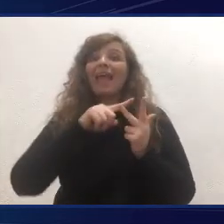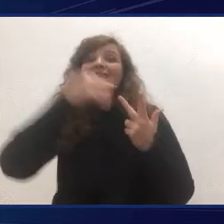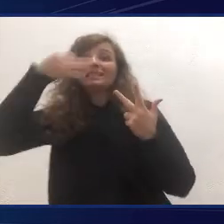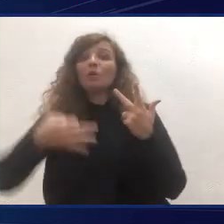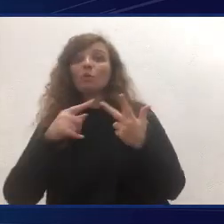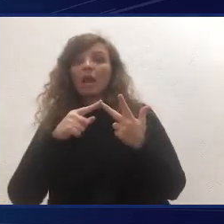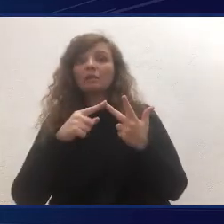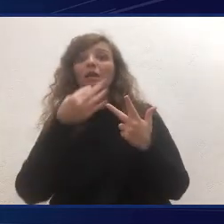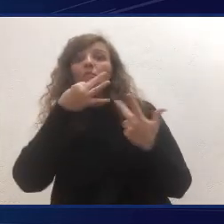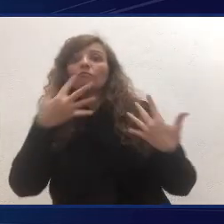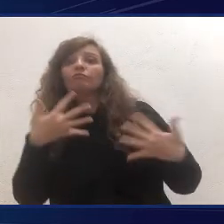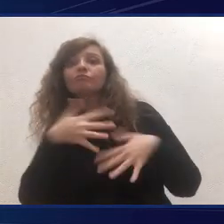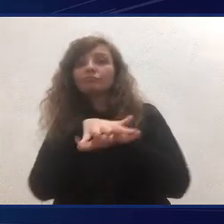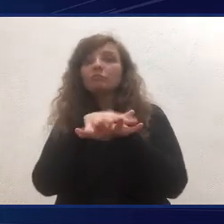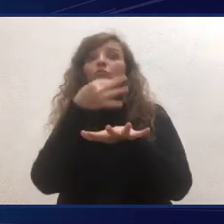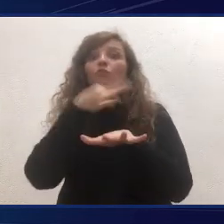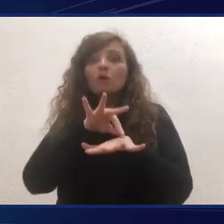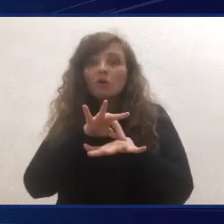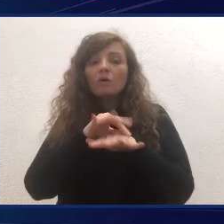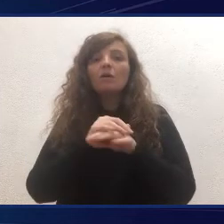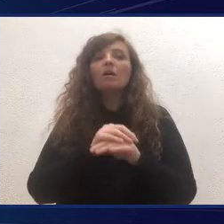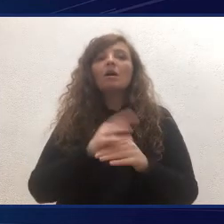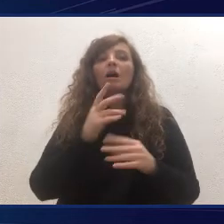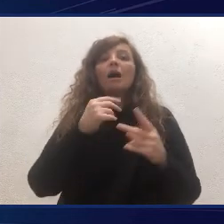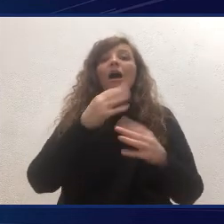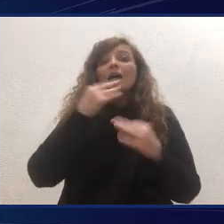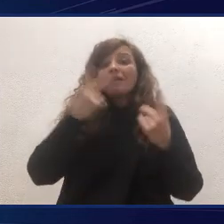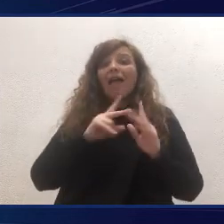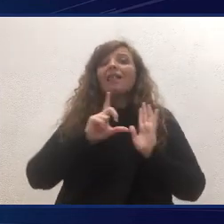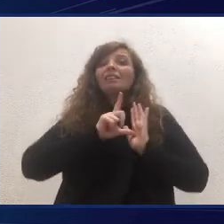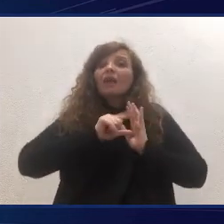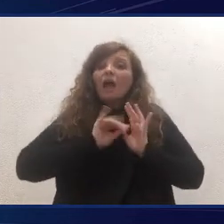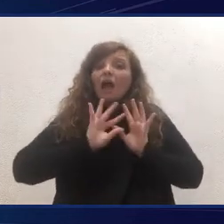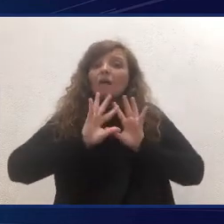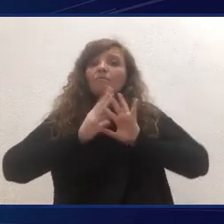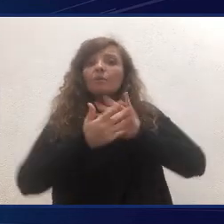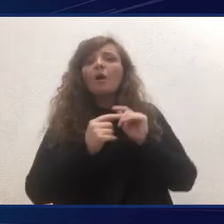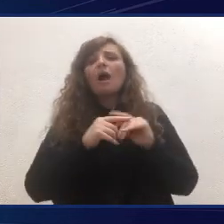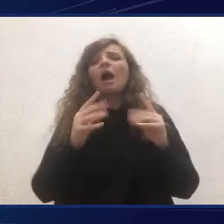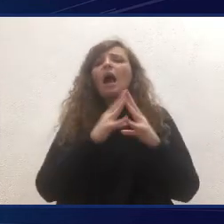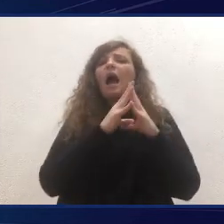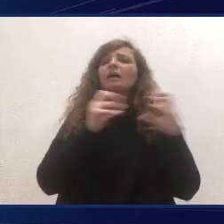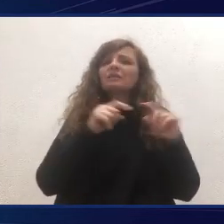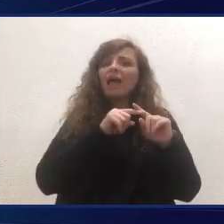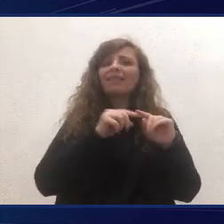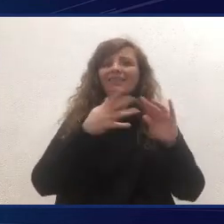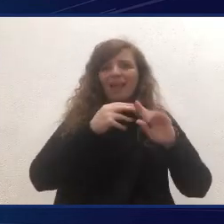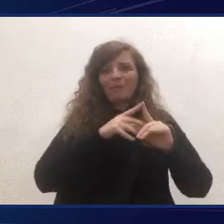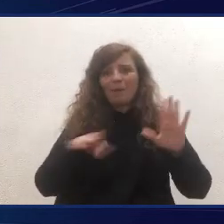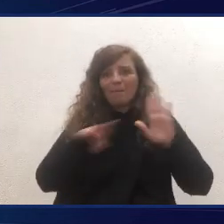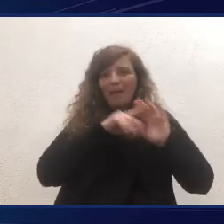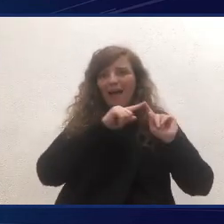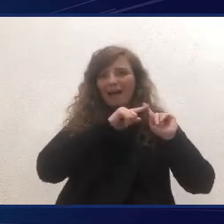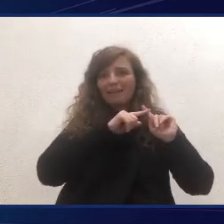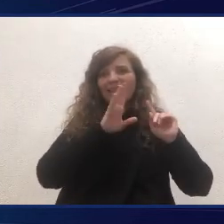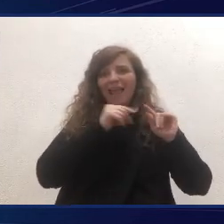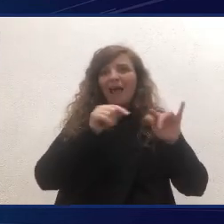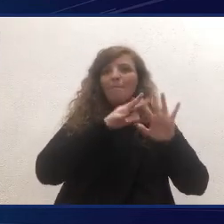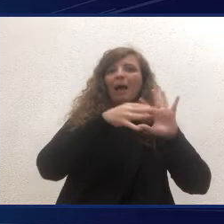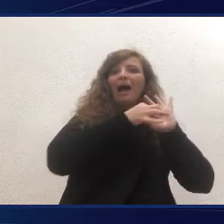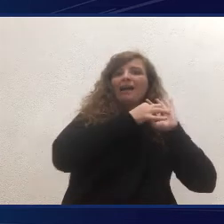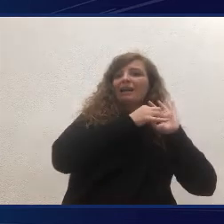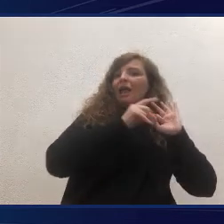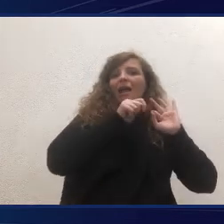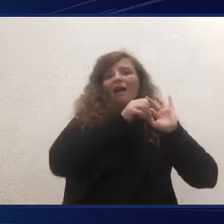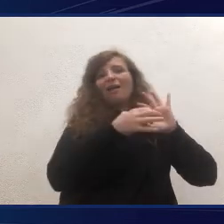ambiente e sicurezza riescono a fondersi tra di loro. Con il passare degli anni l'azienda si è staccata